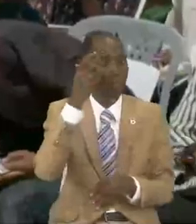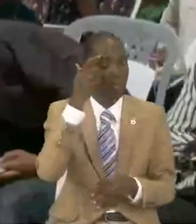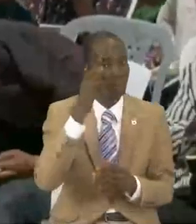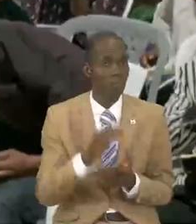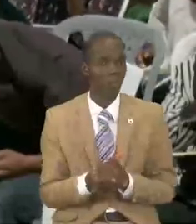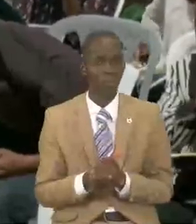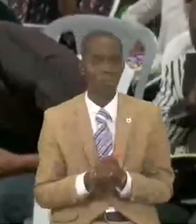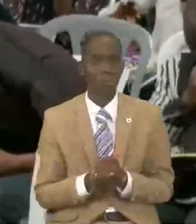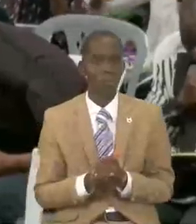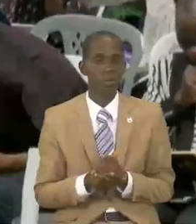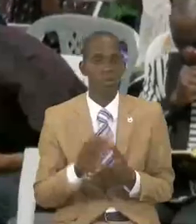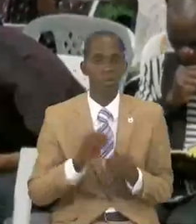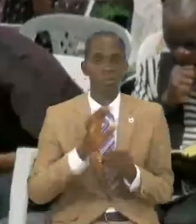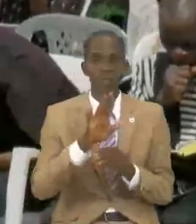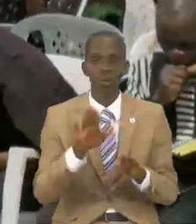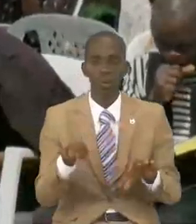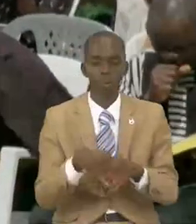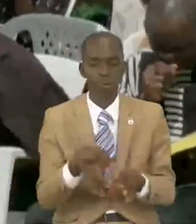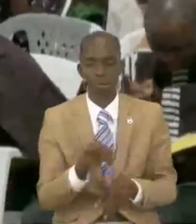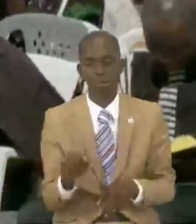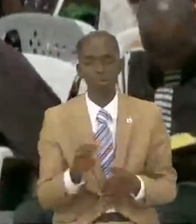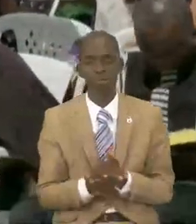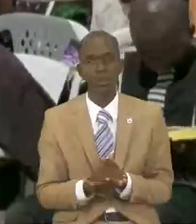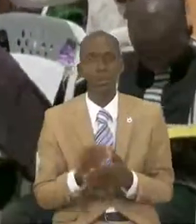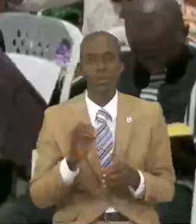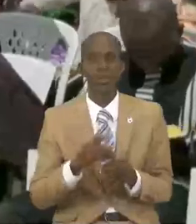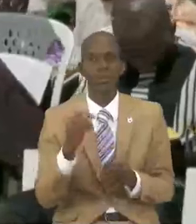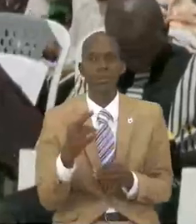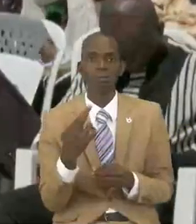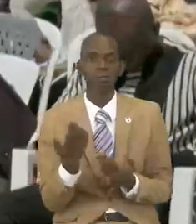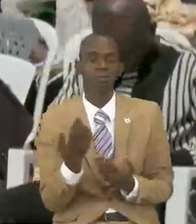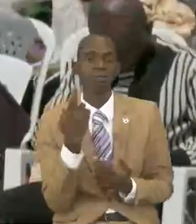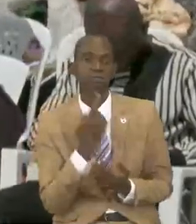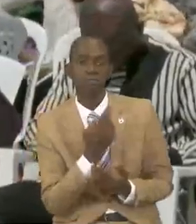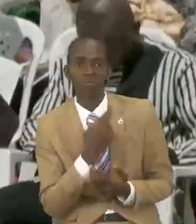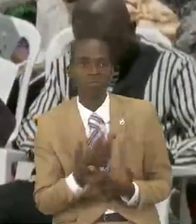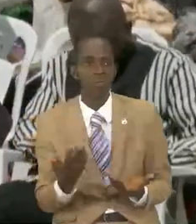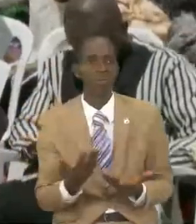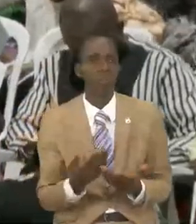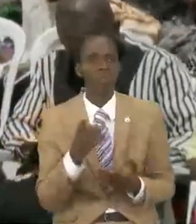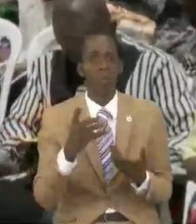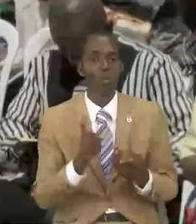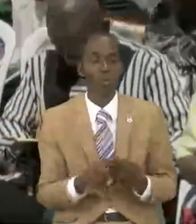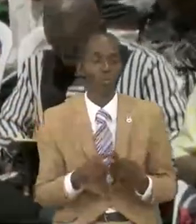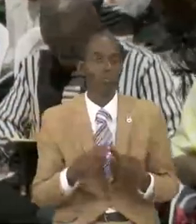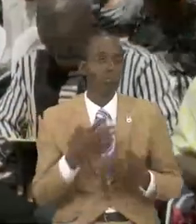mariage, dans ta cérémonie de mariage, dans ta réception. Tu veux plaire au